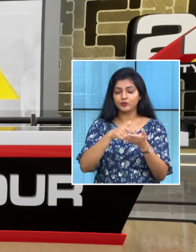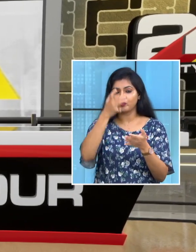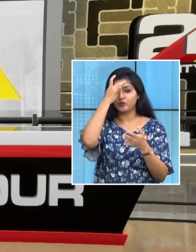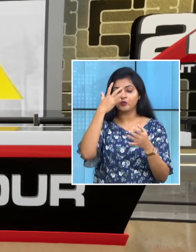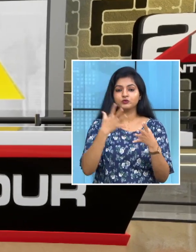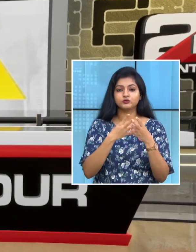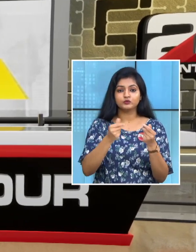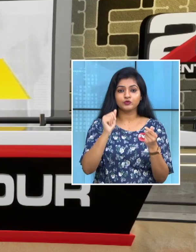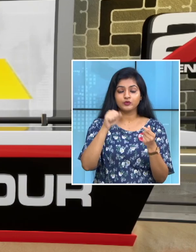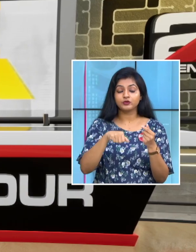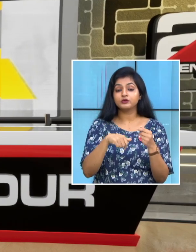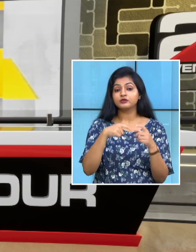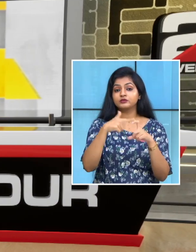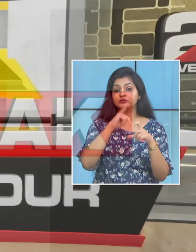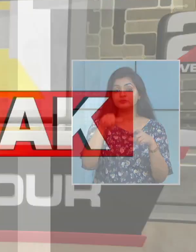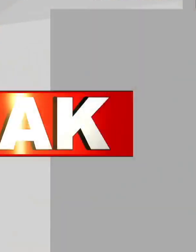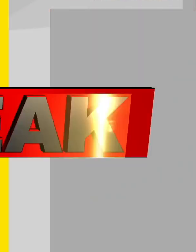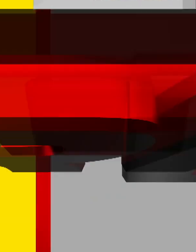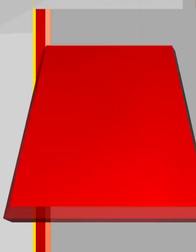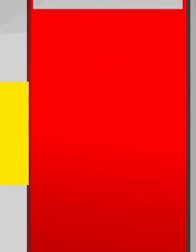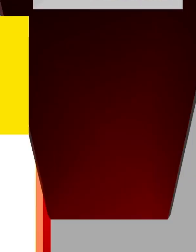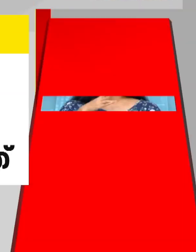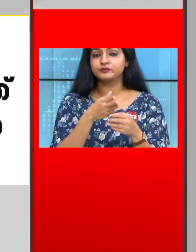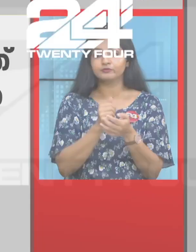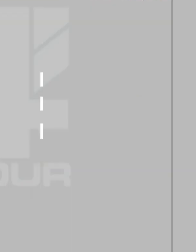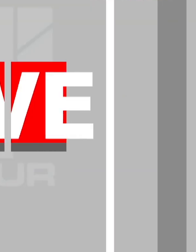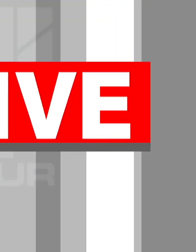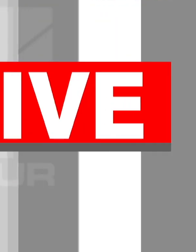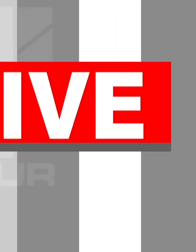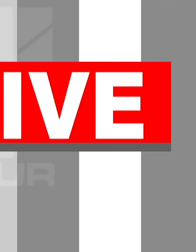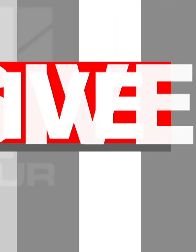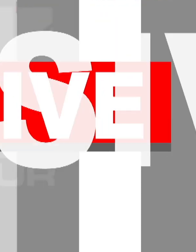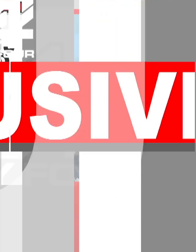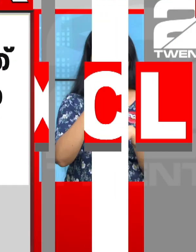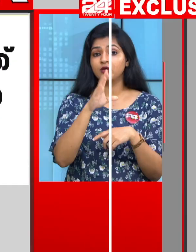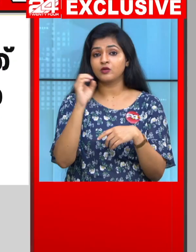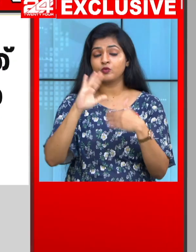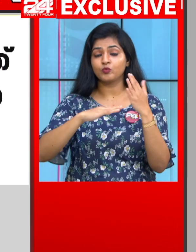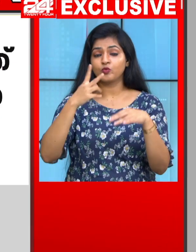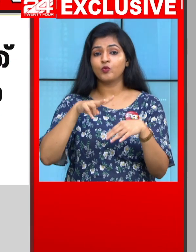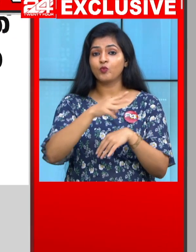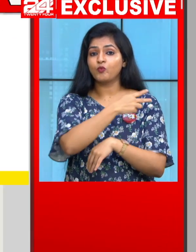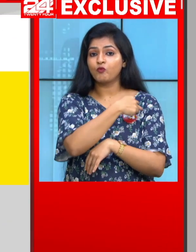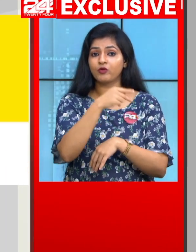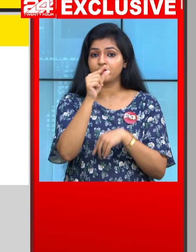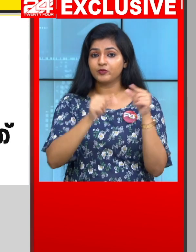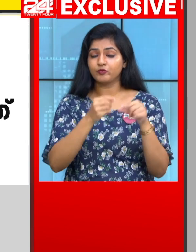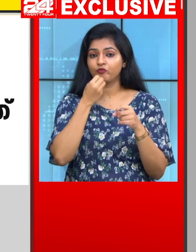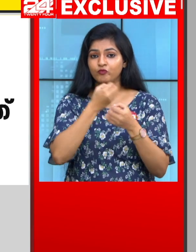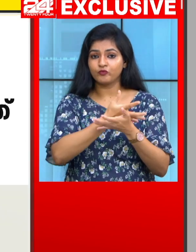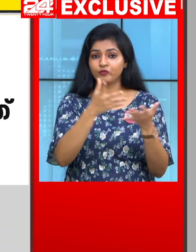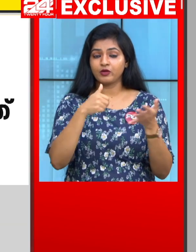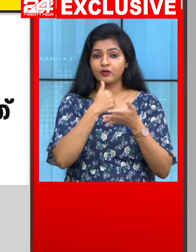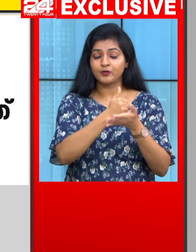EJ ബാബു പറഞ്ഞു. ഒരു ദിവസം നൂറുകണക്കിന് വളണ്ടിയർമാർക്ക് ഭക്ഷണം വിതരണം ചെയ്തുകൊണ്ടിരുന്ന